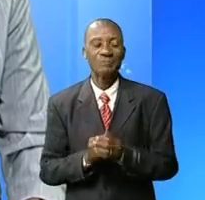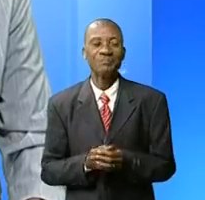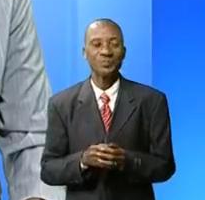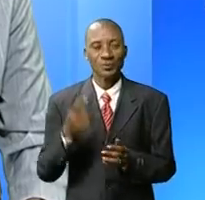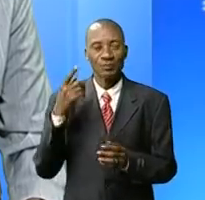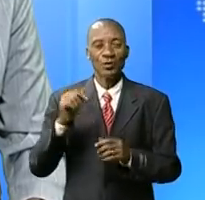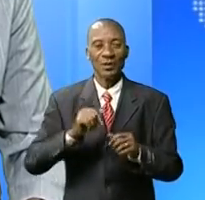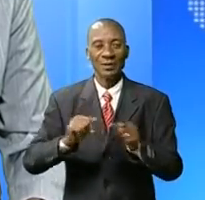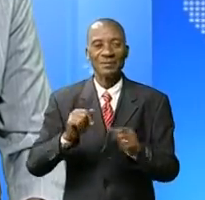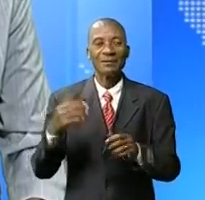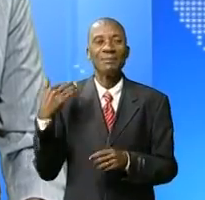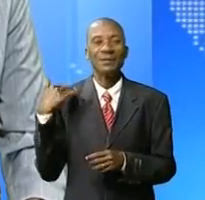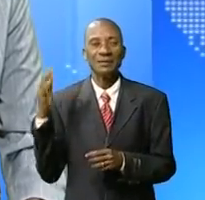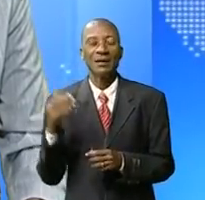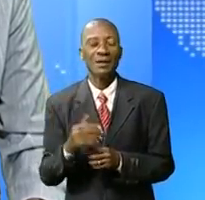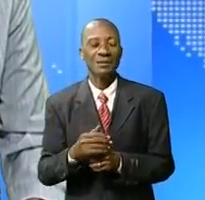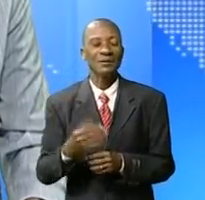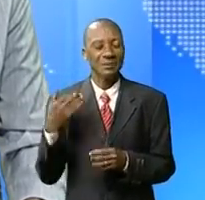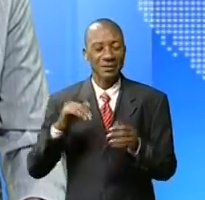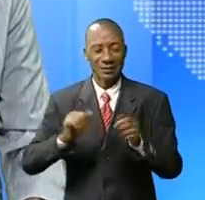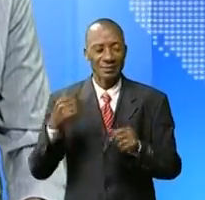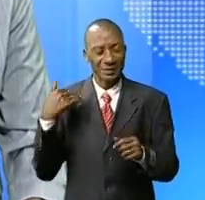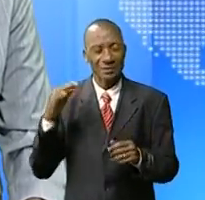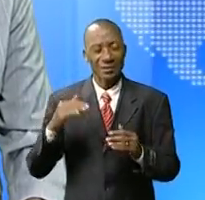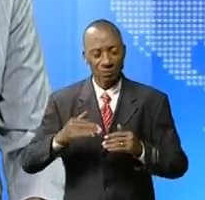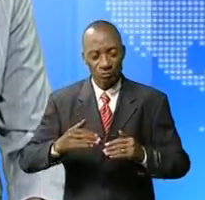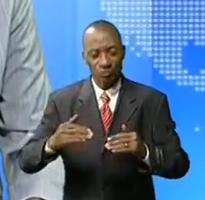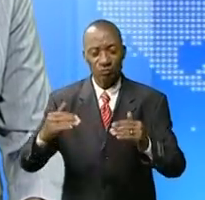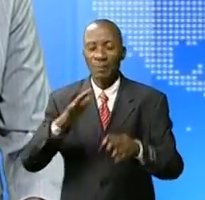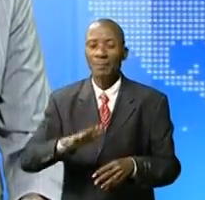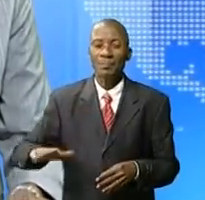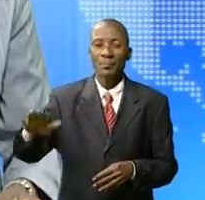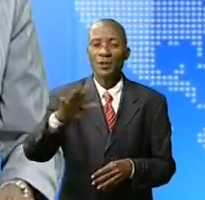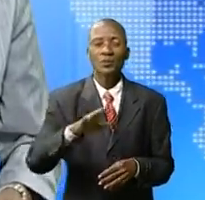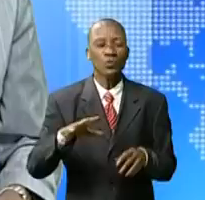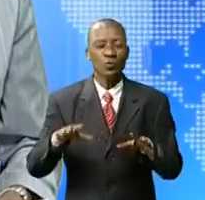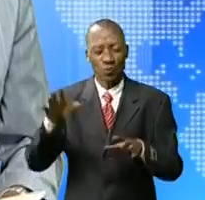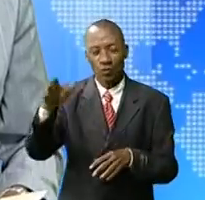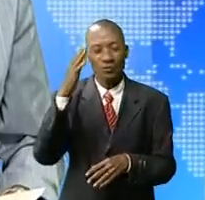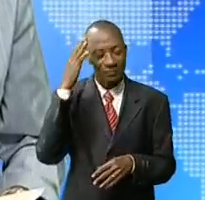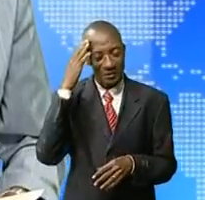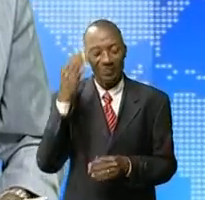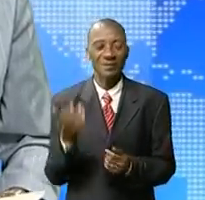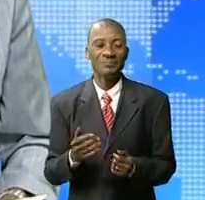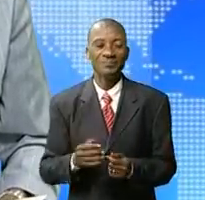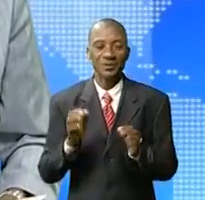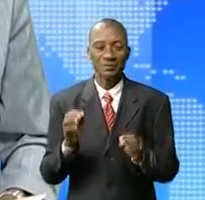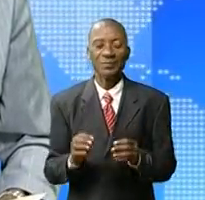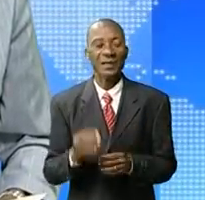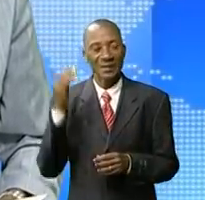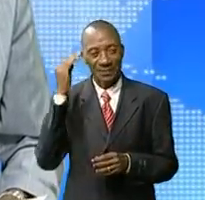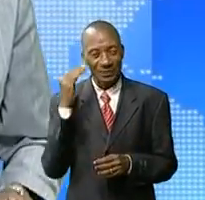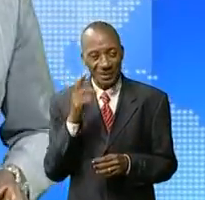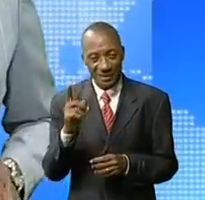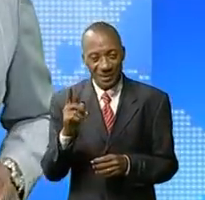lundi 30 août à travers le territoire national. La vice-ministre de la Santé a donné le coup d'envoi